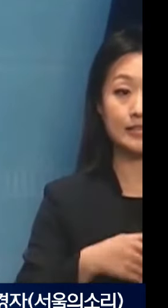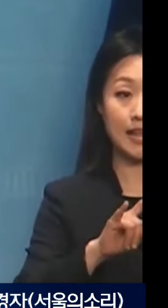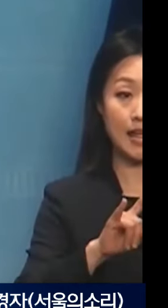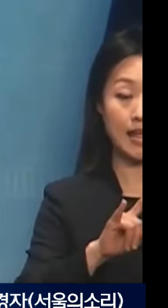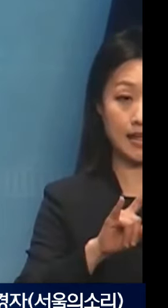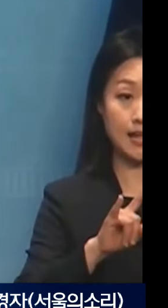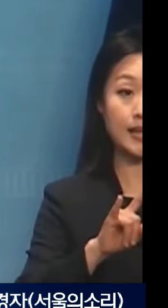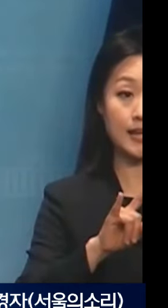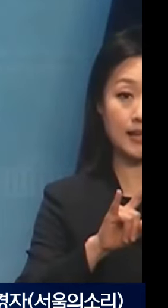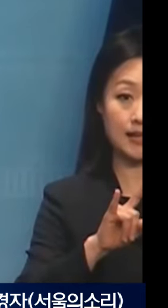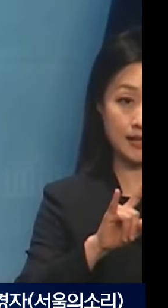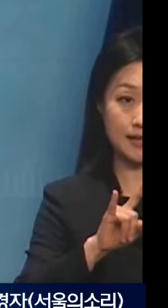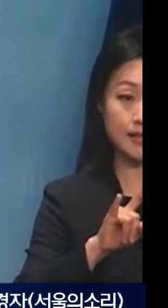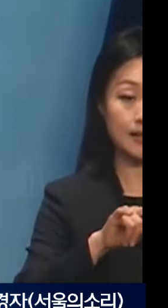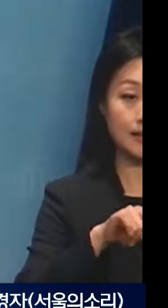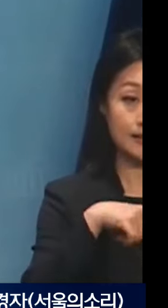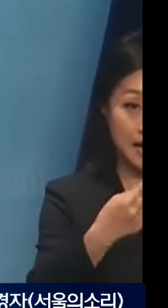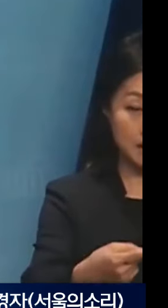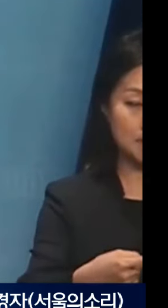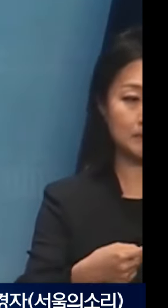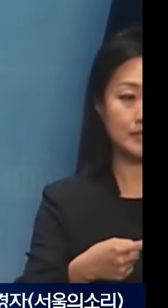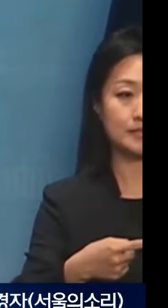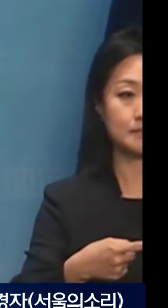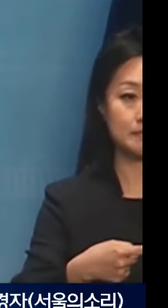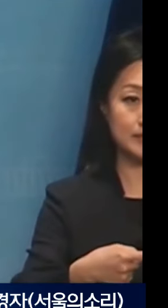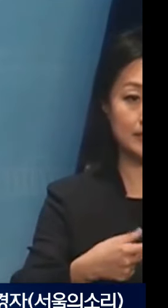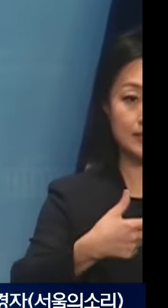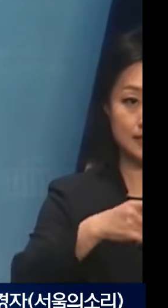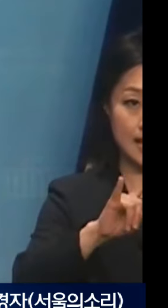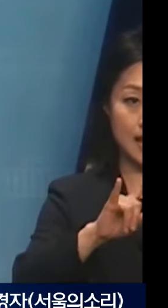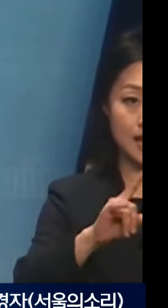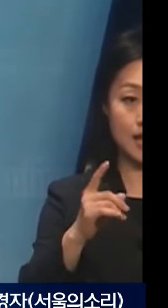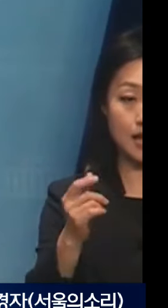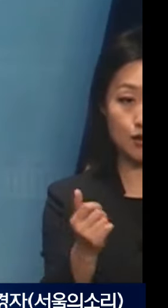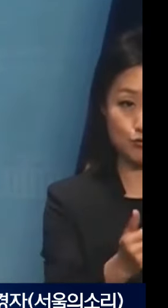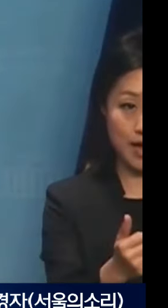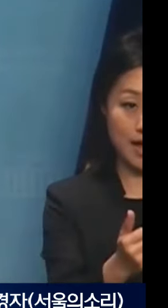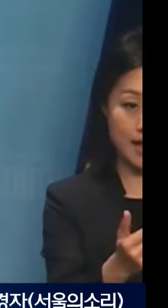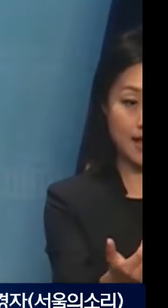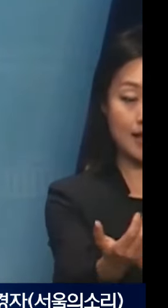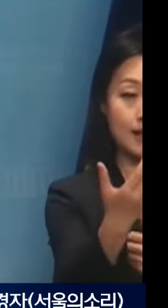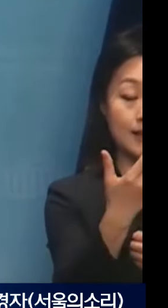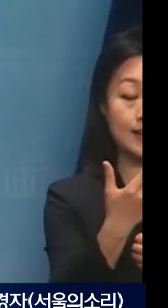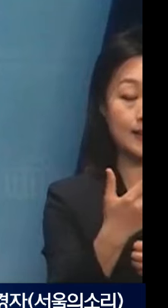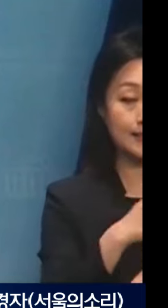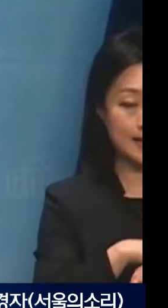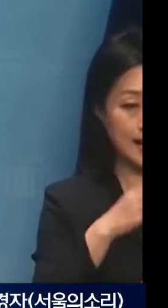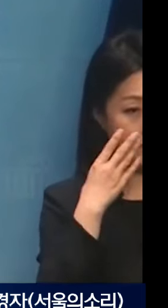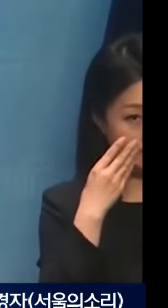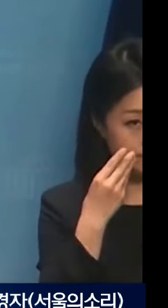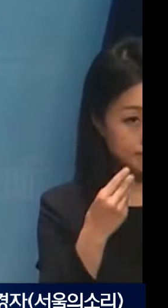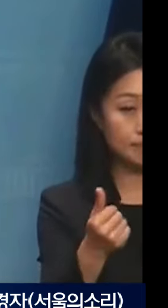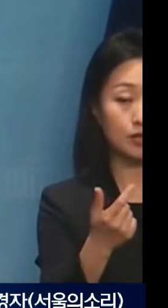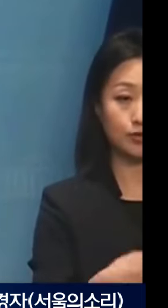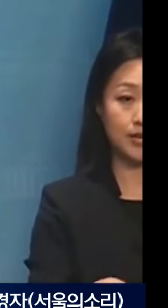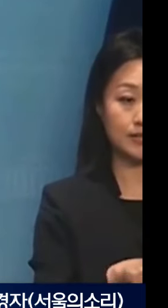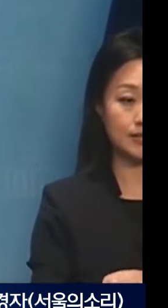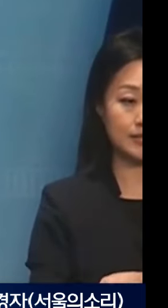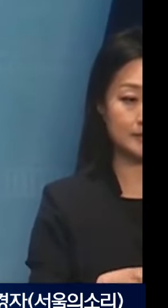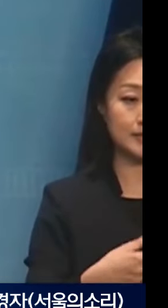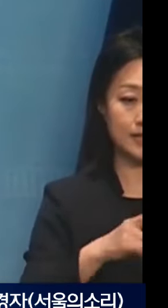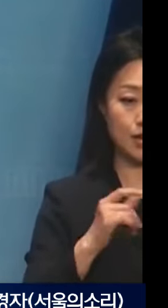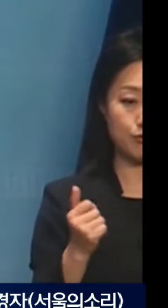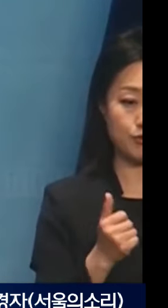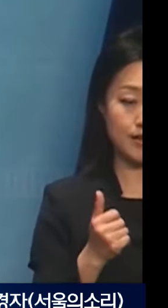22대 총선의 민의를 저희가 그대로 이어받기 위해서라도 21대 국회를 잘 마무리해야 됩니다. 시간이